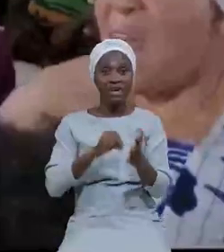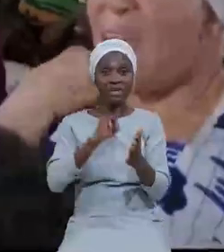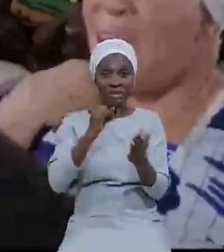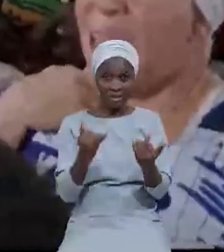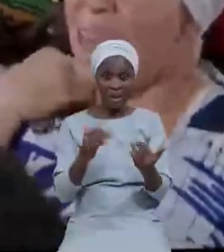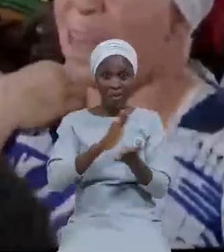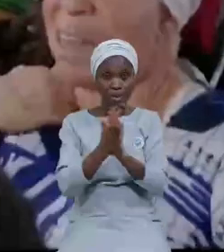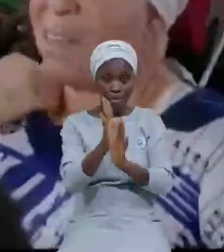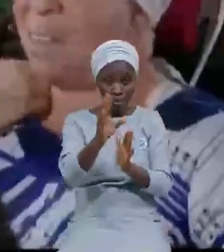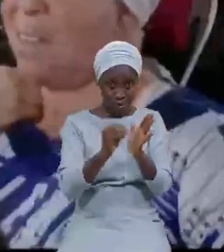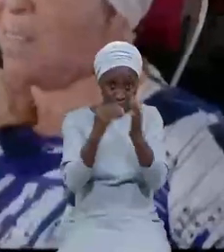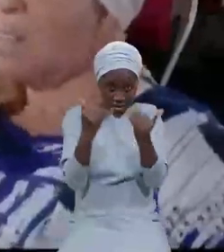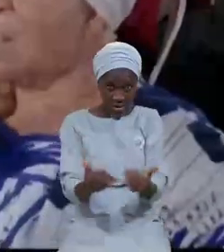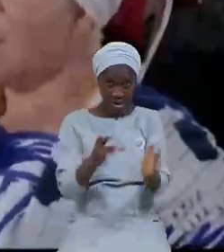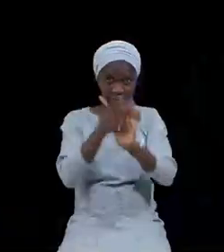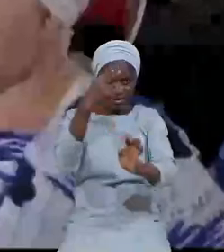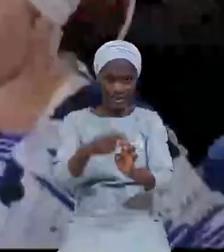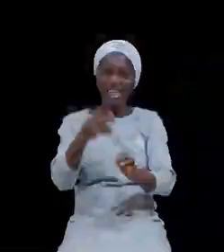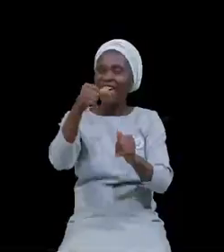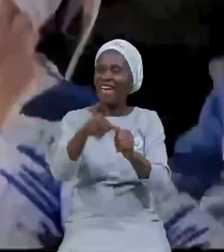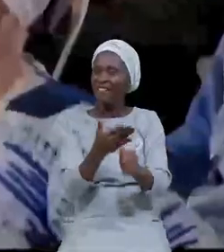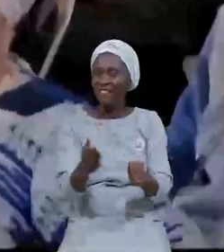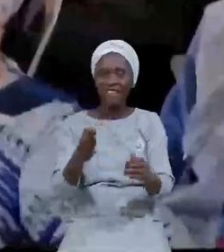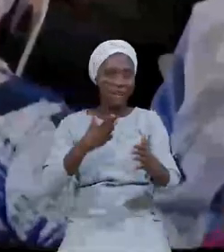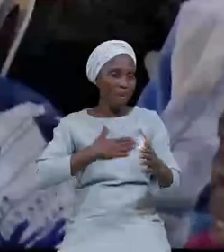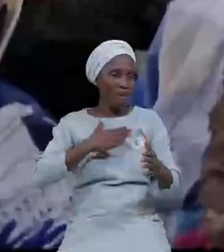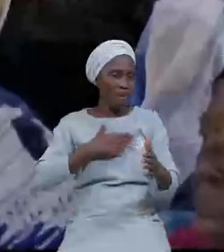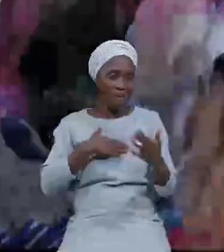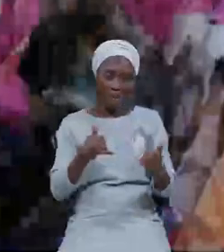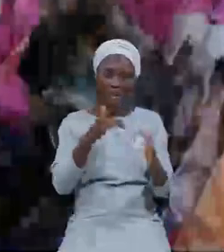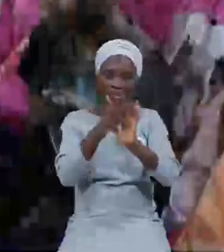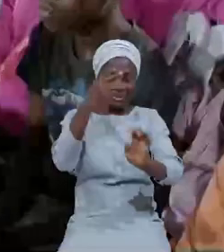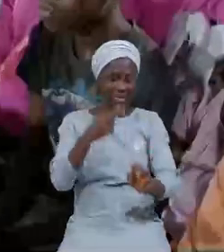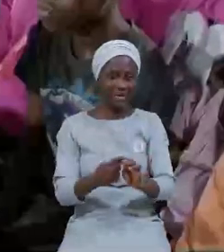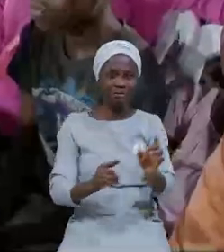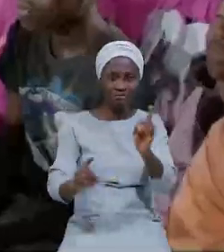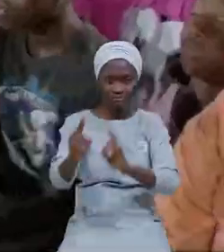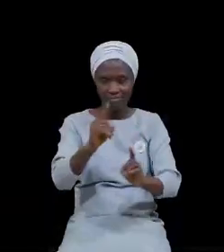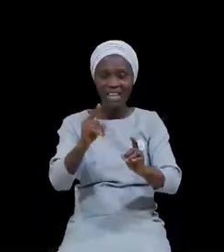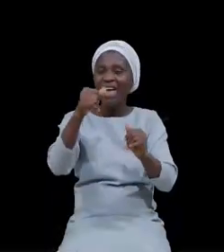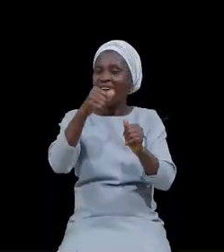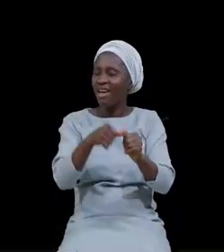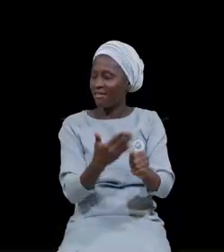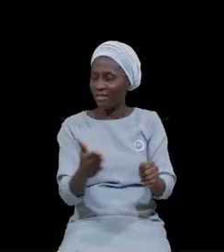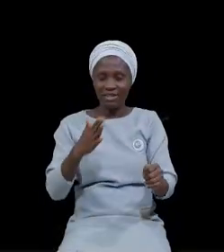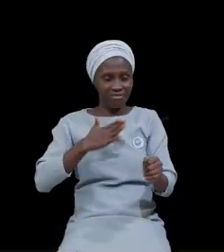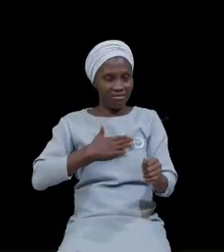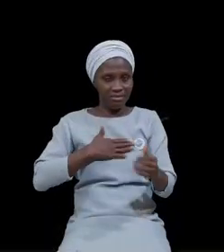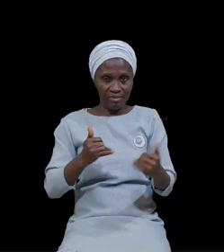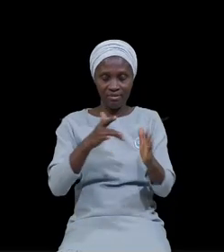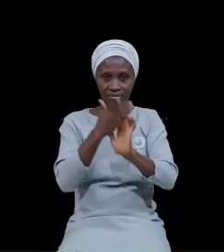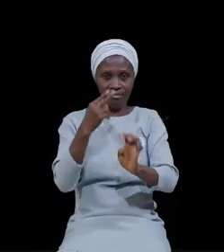ces choses sont pour toi maintenant tout est pour moi tout est pour